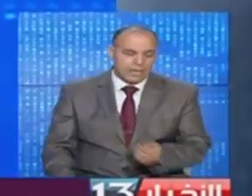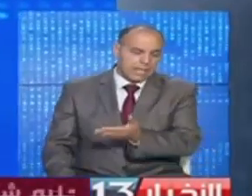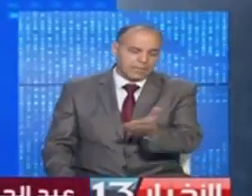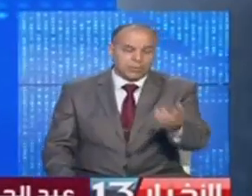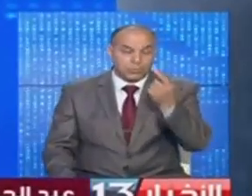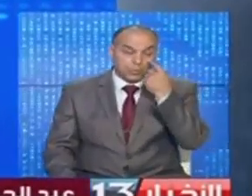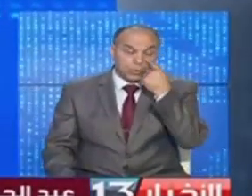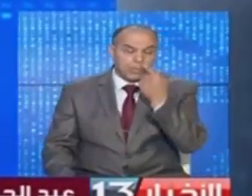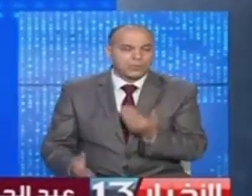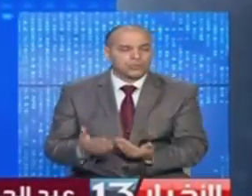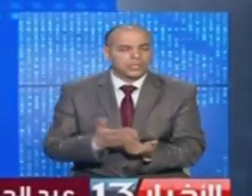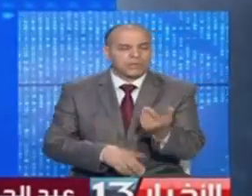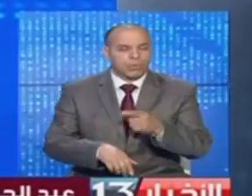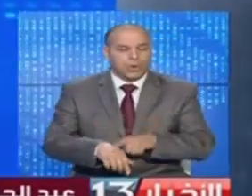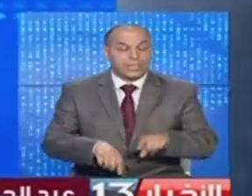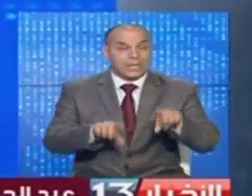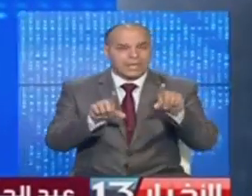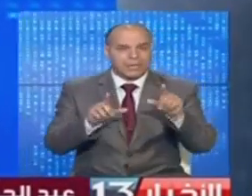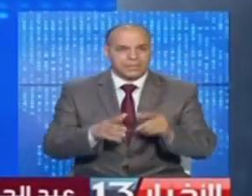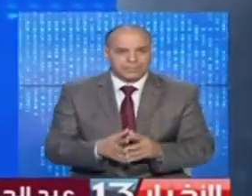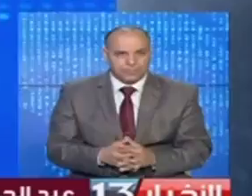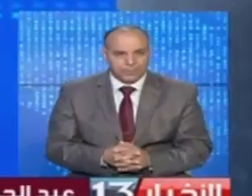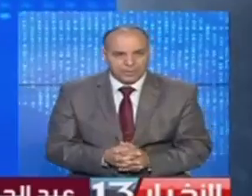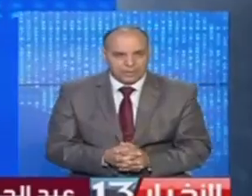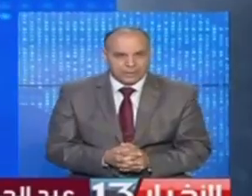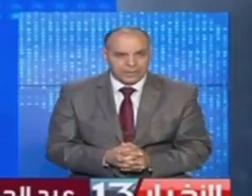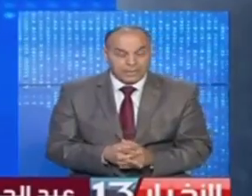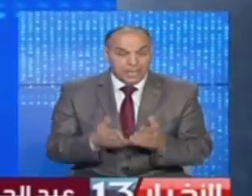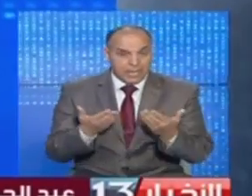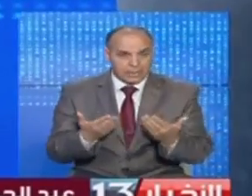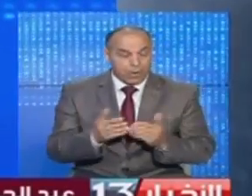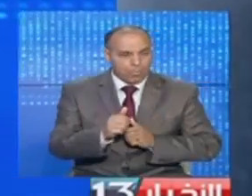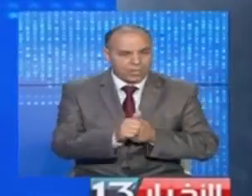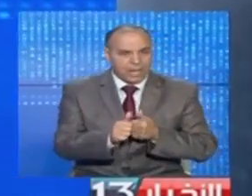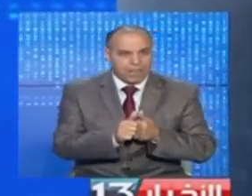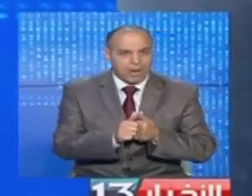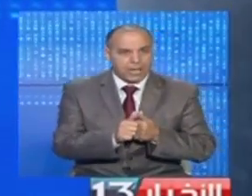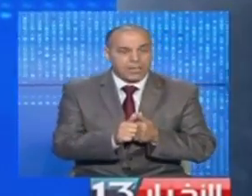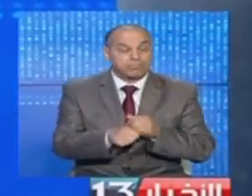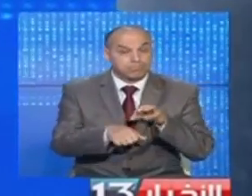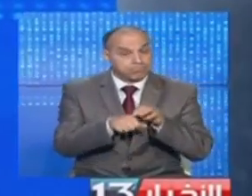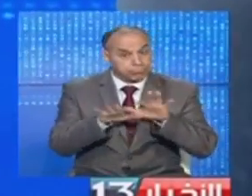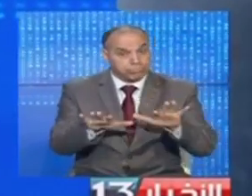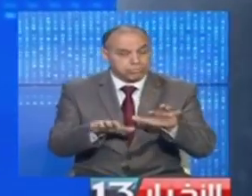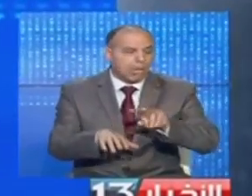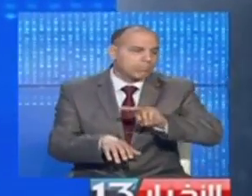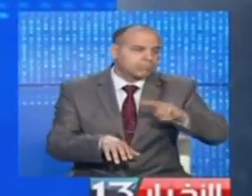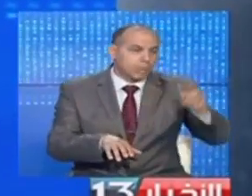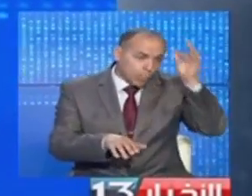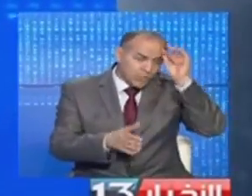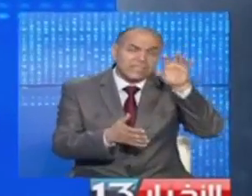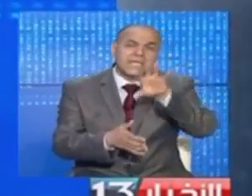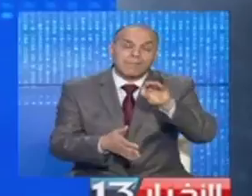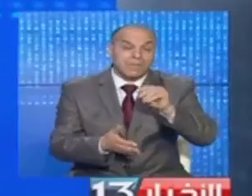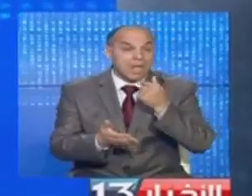أهلا بكم مشاهدين الكرام في هذا الموعد الأخباري. وفي متابعة للحالة الوبائية بمختلف المدن